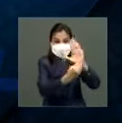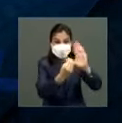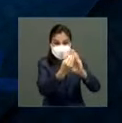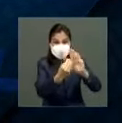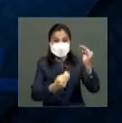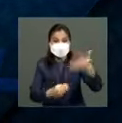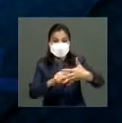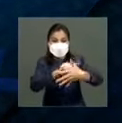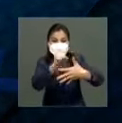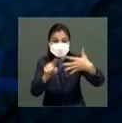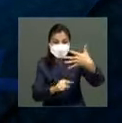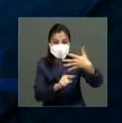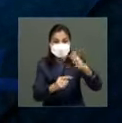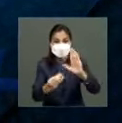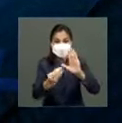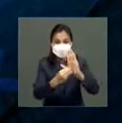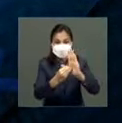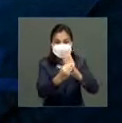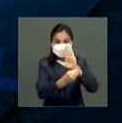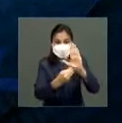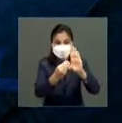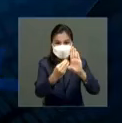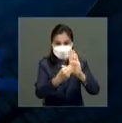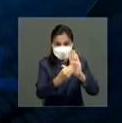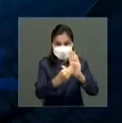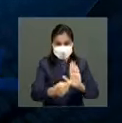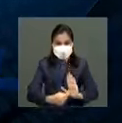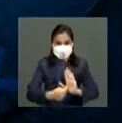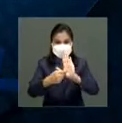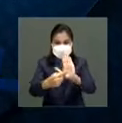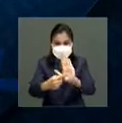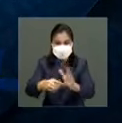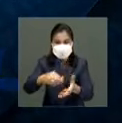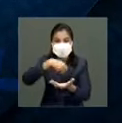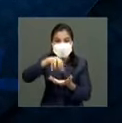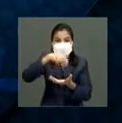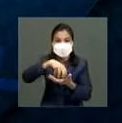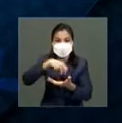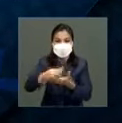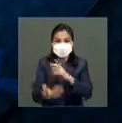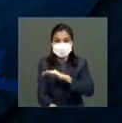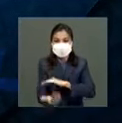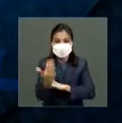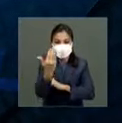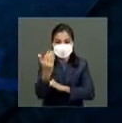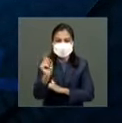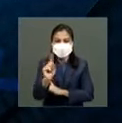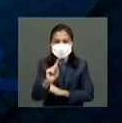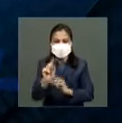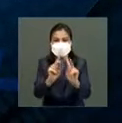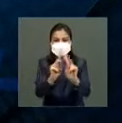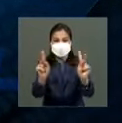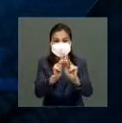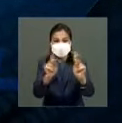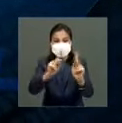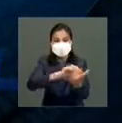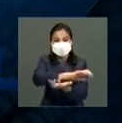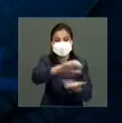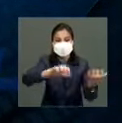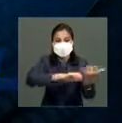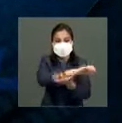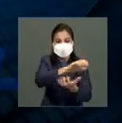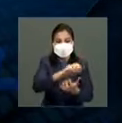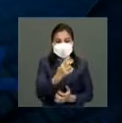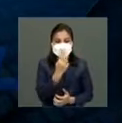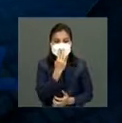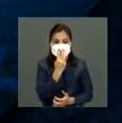นะครับบวกกับกรุงเทพและปริมณฑลก็ถูกนำเสนอในที่ประชุมเมื่อเช้านี้คือคณะกรรมการบูรณาการจะเห็นภ